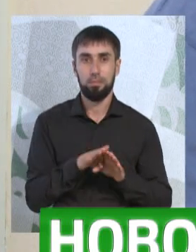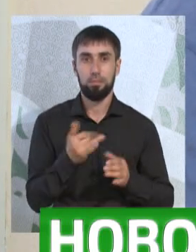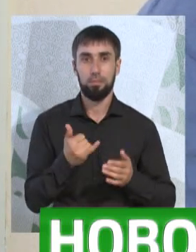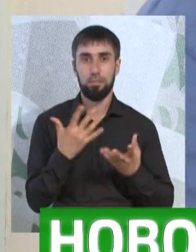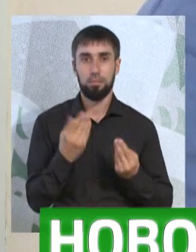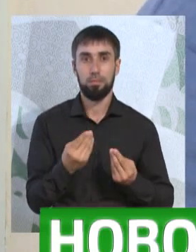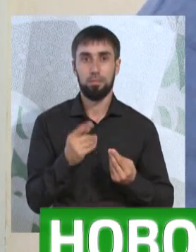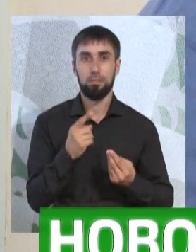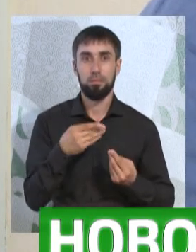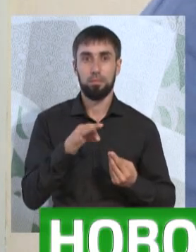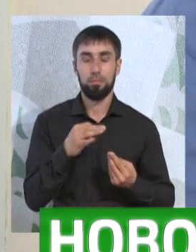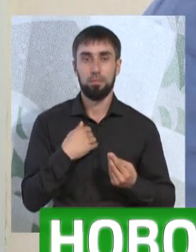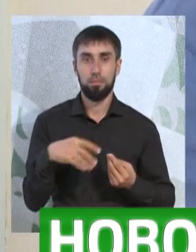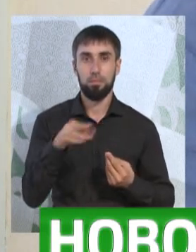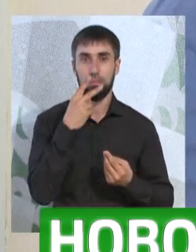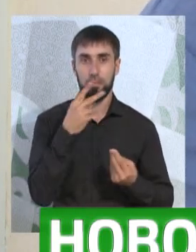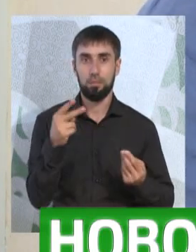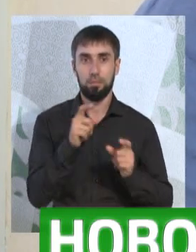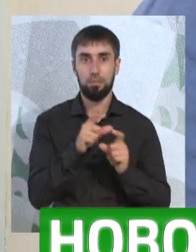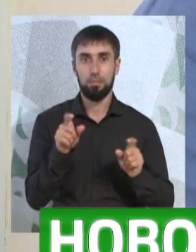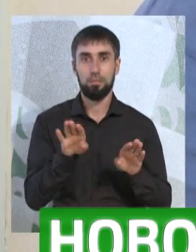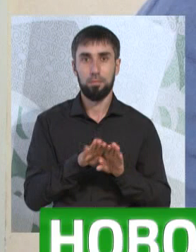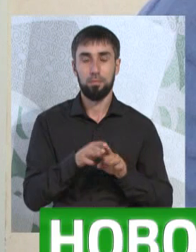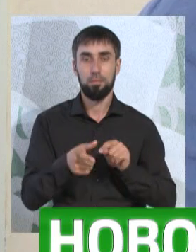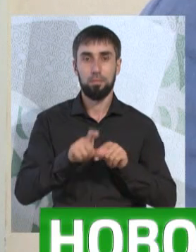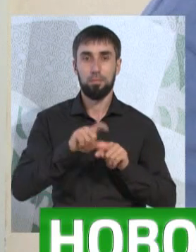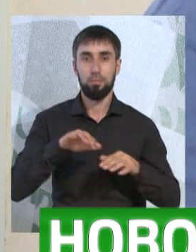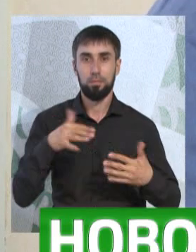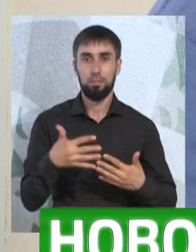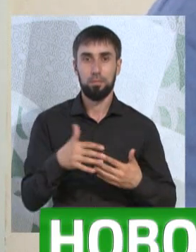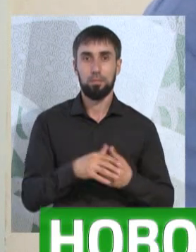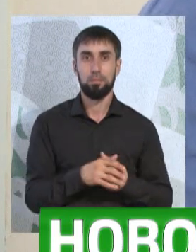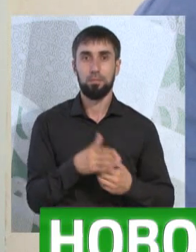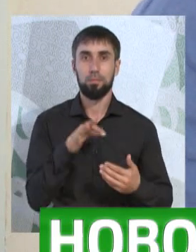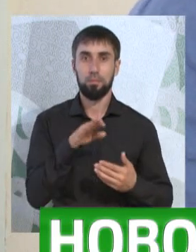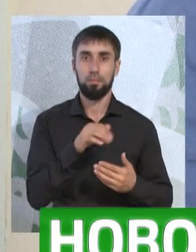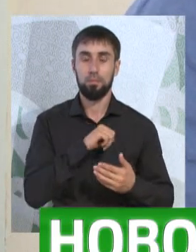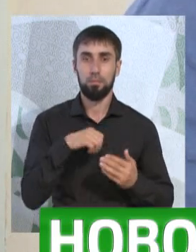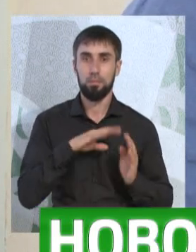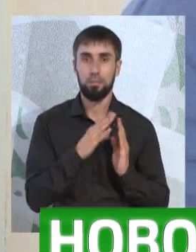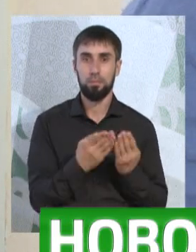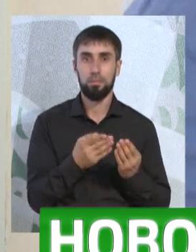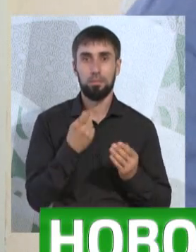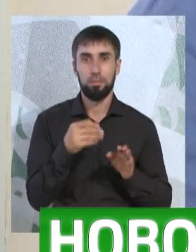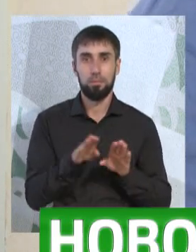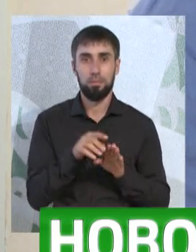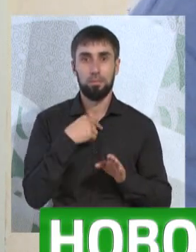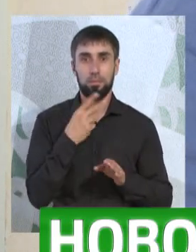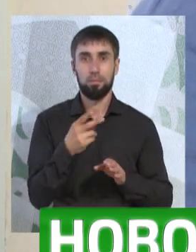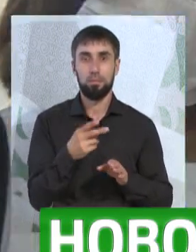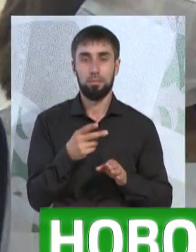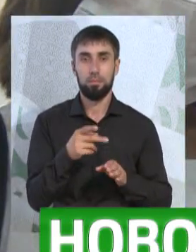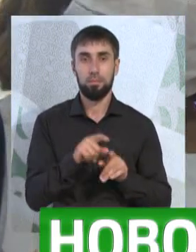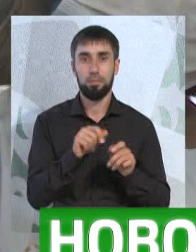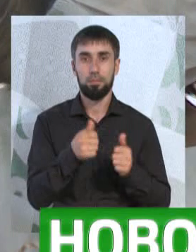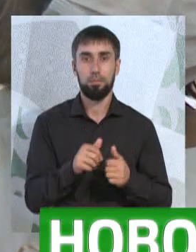сегодняшнему дню. Потому что мы видим, что люди тоже очень уставшие. То ли это самоизоляции, ну вот как-то близка мне вот эта вот именно